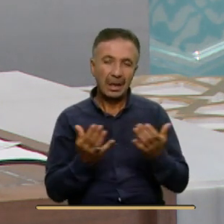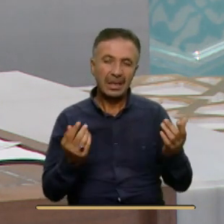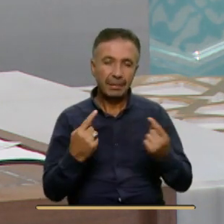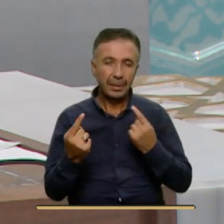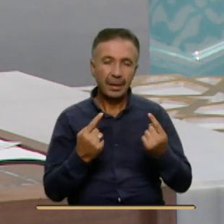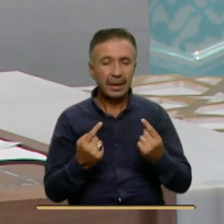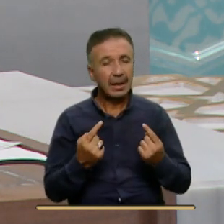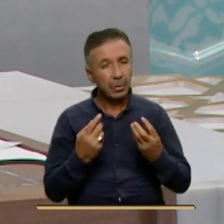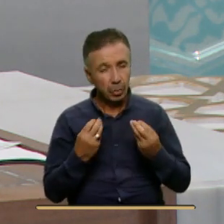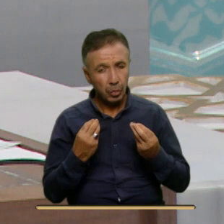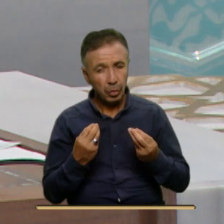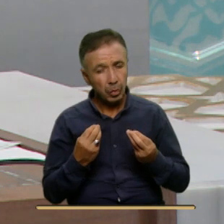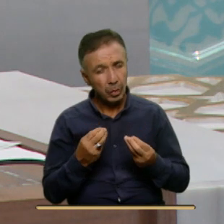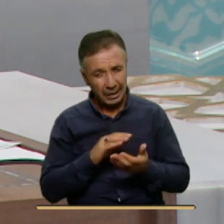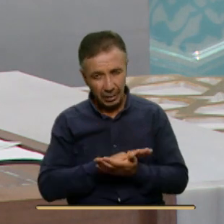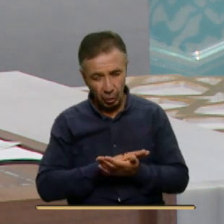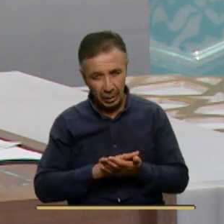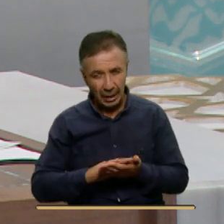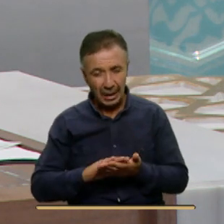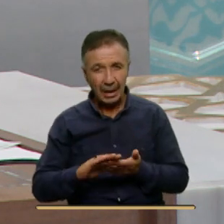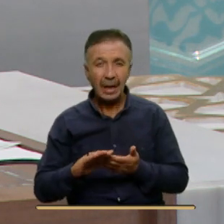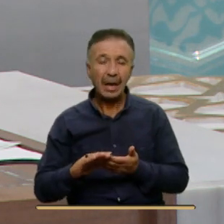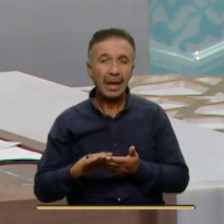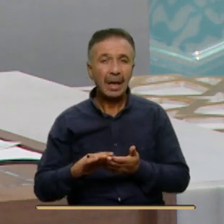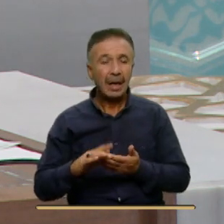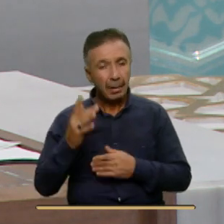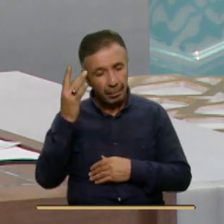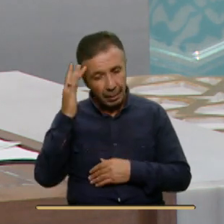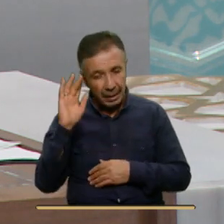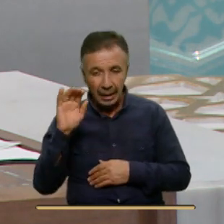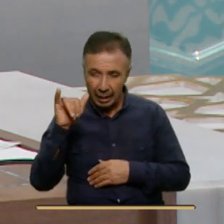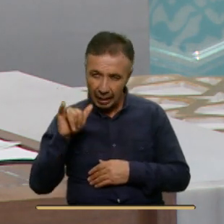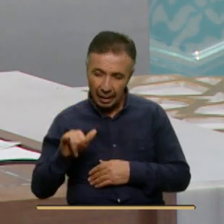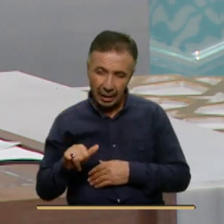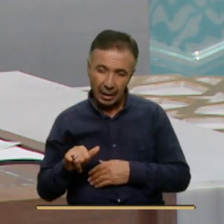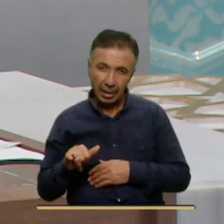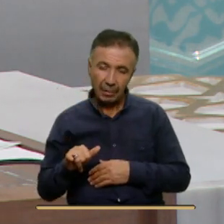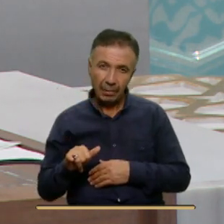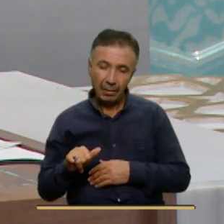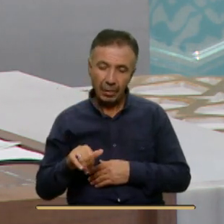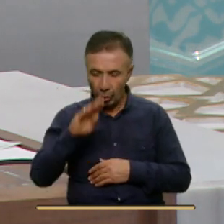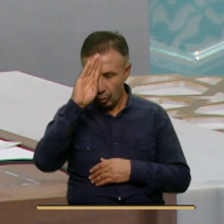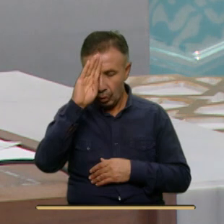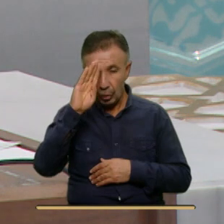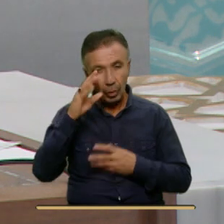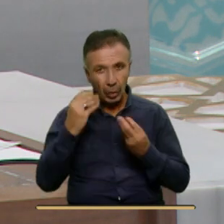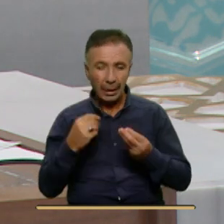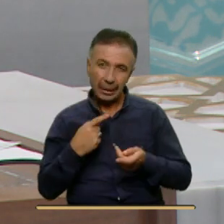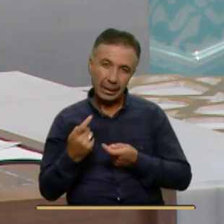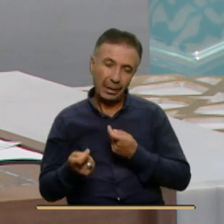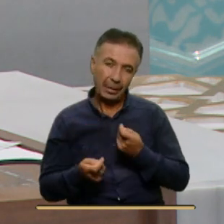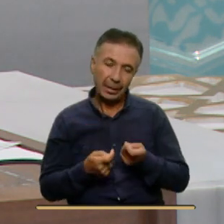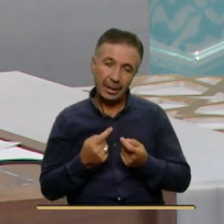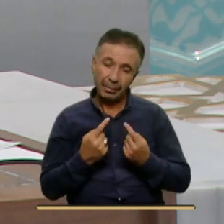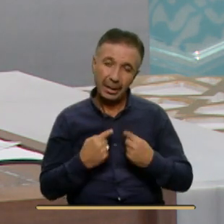düzgün, güzel, medeni, hak ve hukuk çerçevesince davranırsa, bizler de